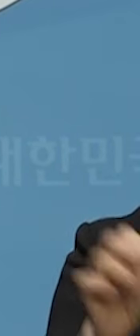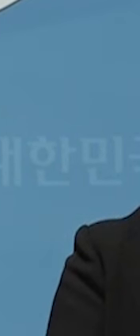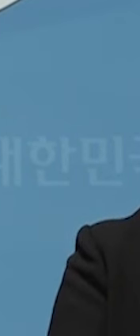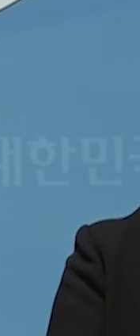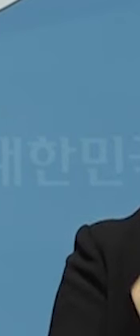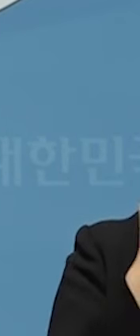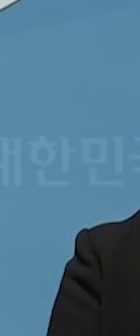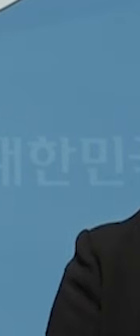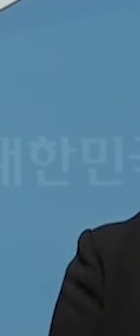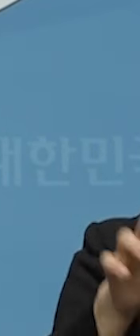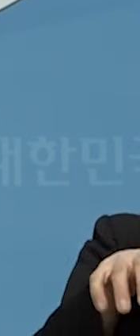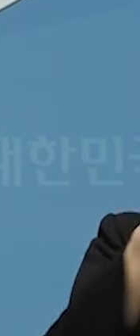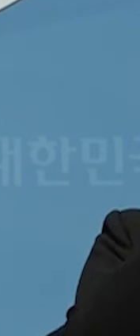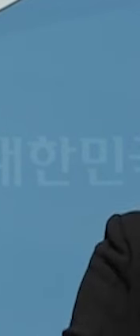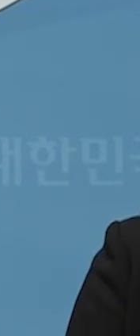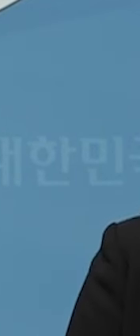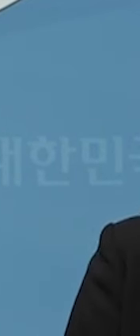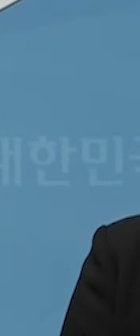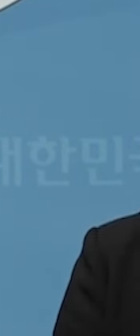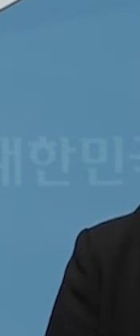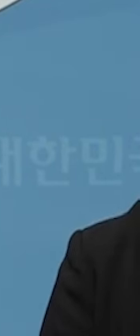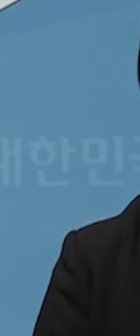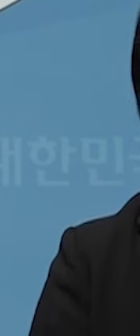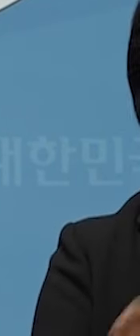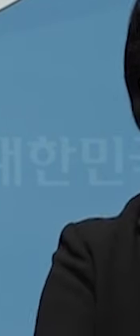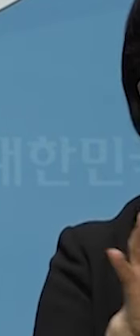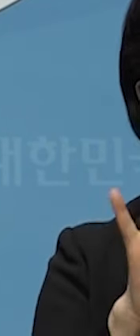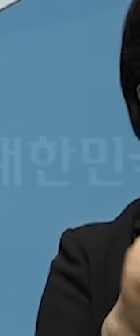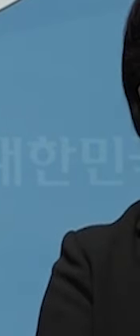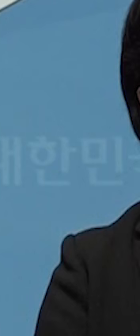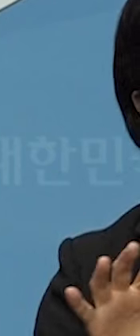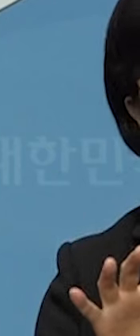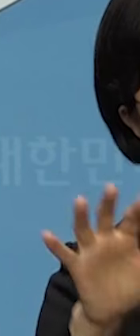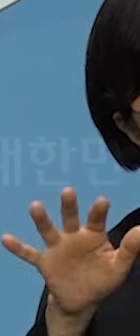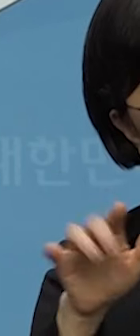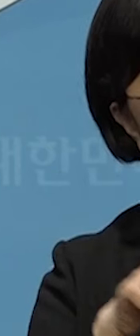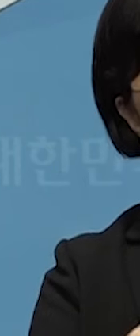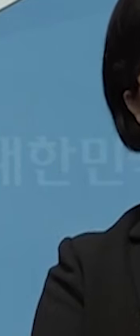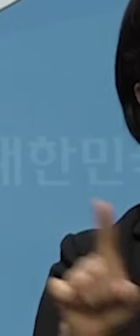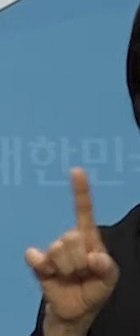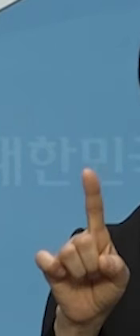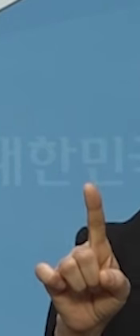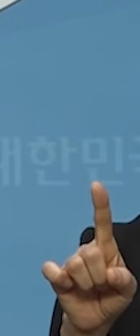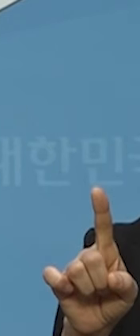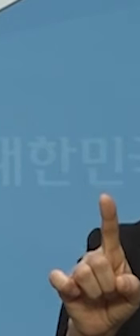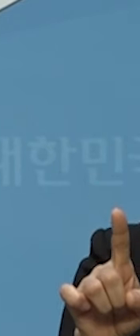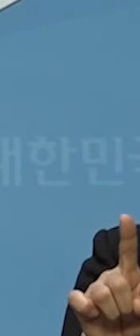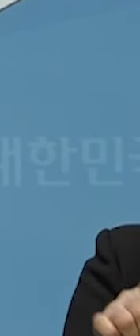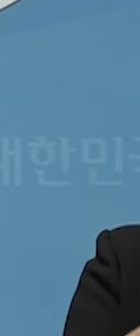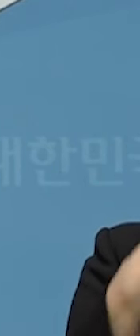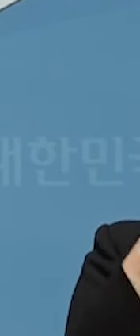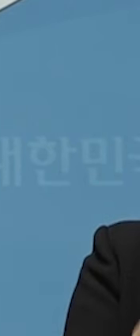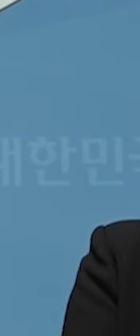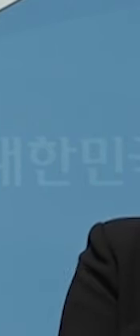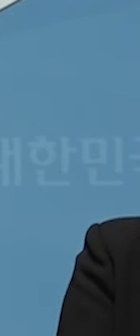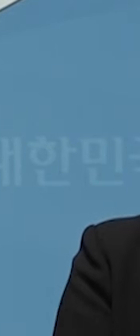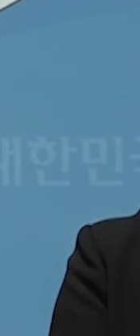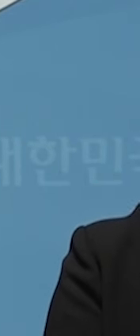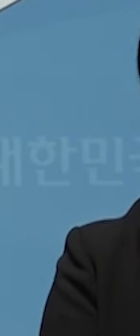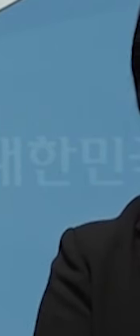90%까지 되는 곳도 있습니다. 이용자들이 이쪽으로 몰리는 것은 어찌 보면 당연한